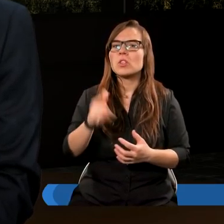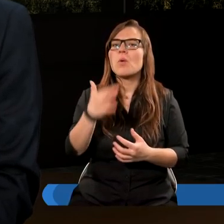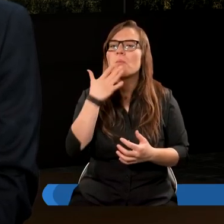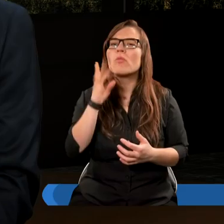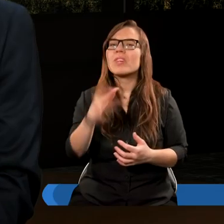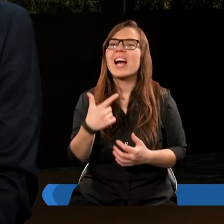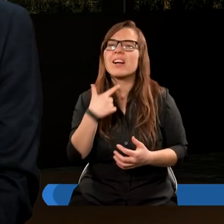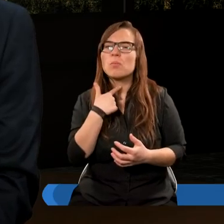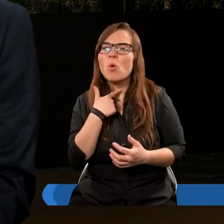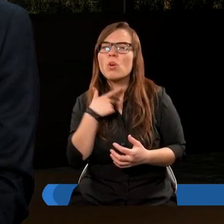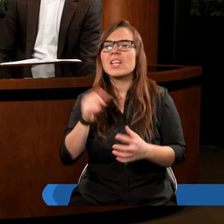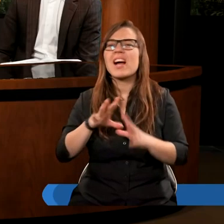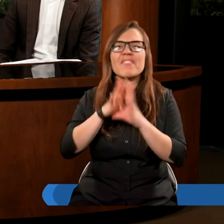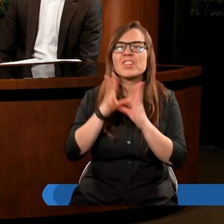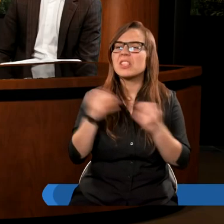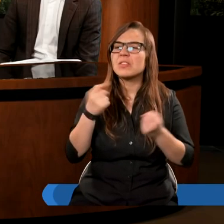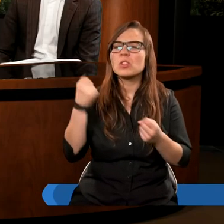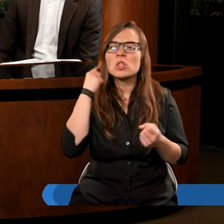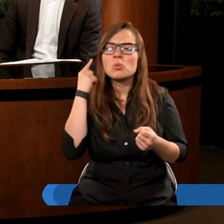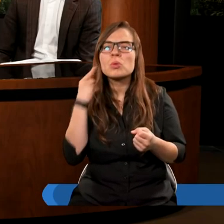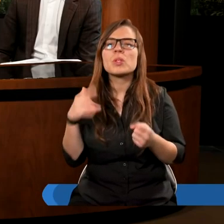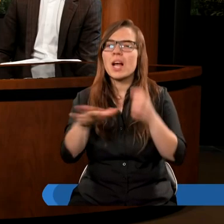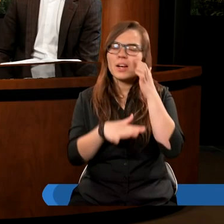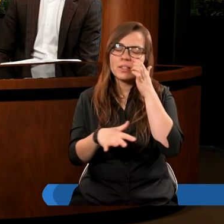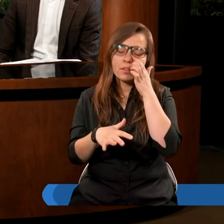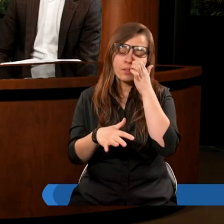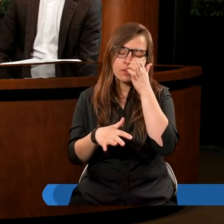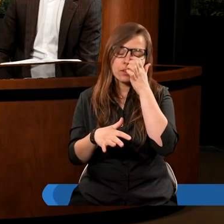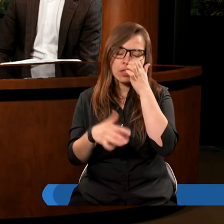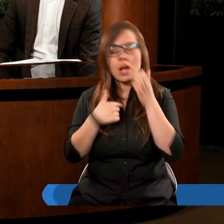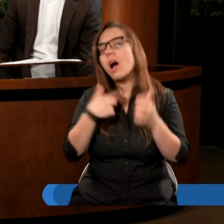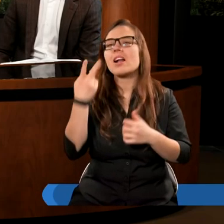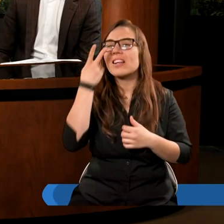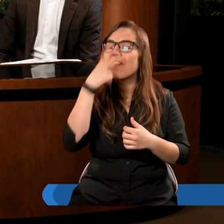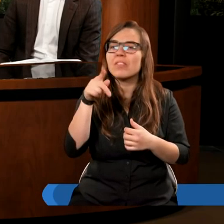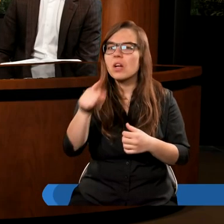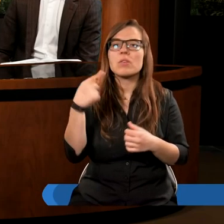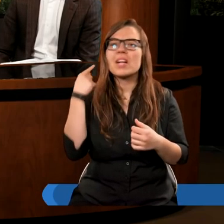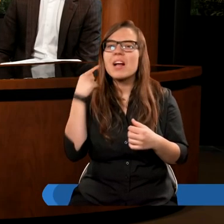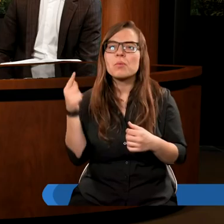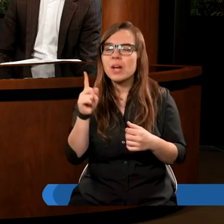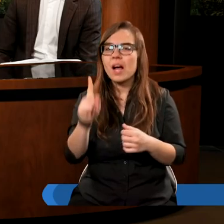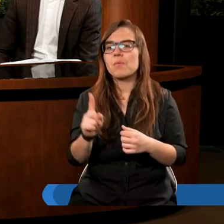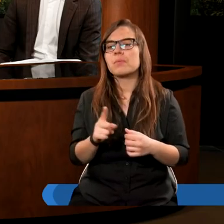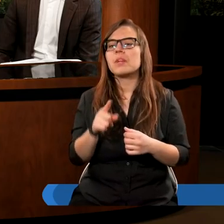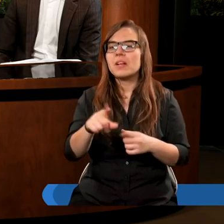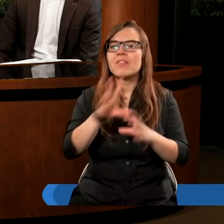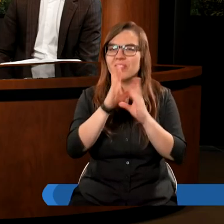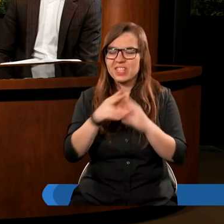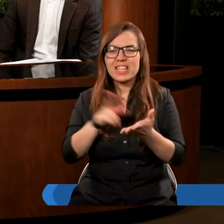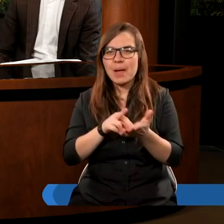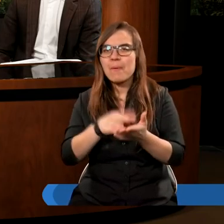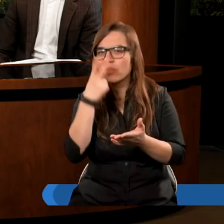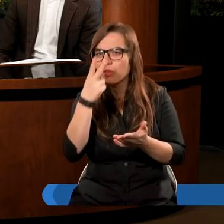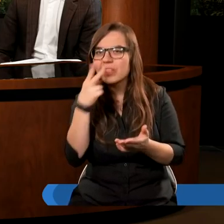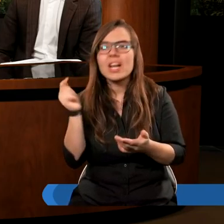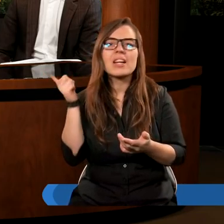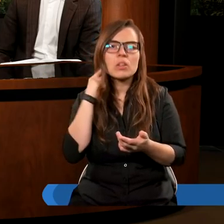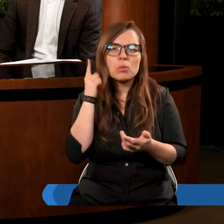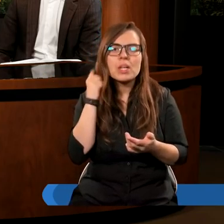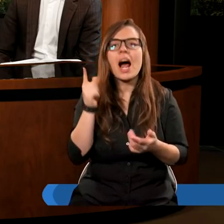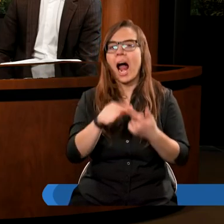takim głosem, że wszyscy słyszeli. Dzisiaj ludzie mówią, o nie ma Boga, ja Go nie widziałem, nie słyszałem. A wtedy Pan Bóg mówił tak, że wszyscy słyszeli i widzieli, a mimo to,